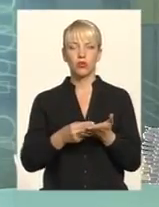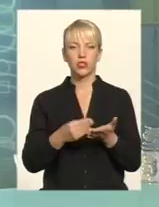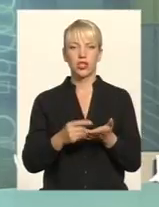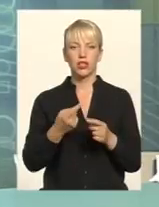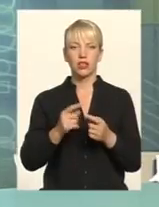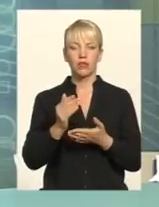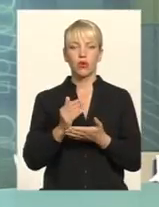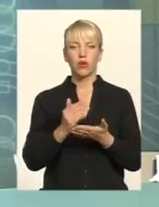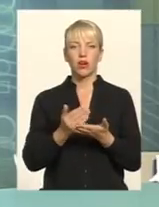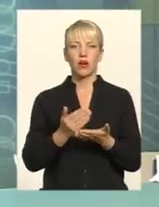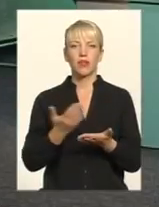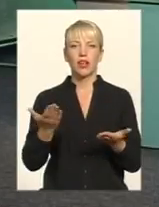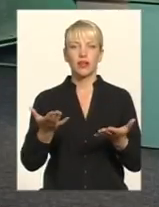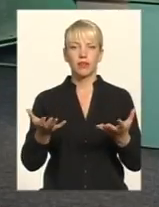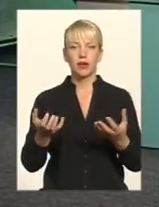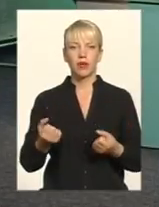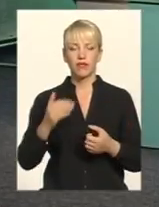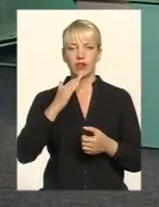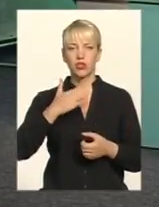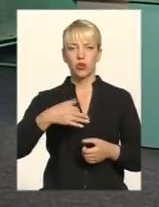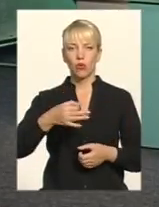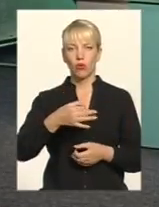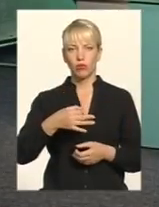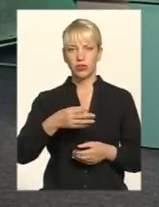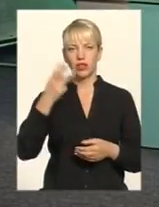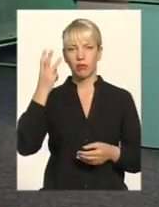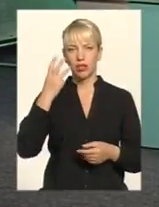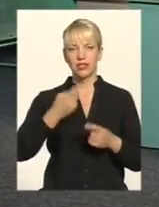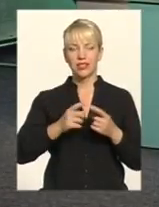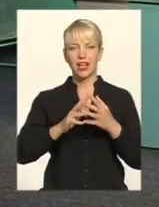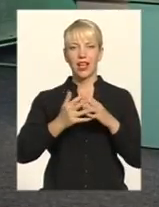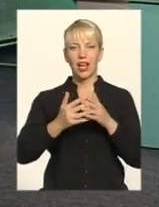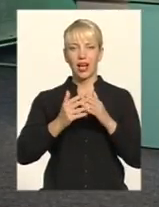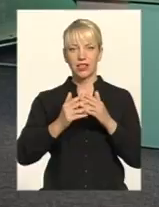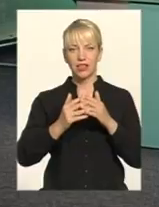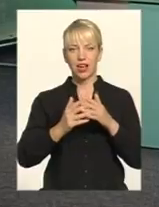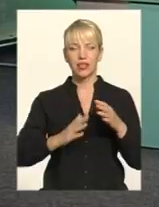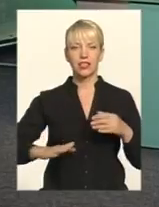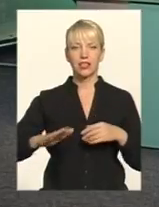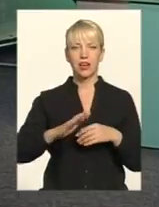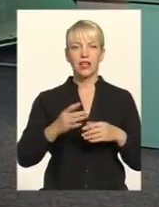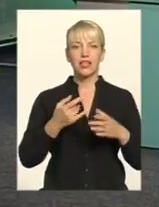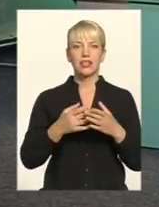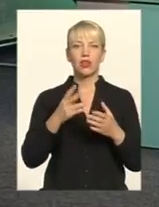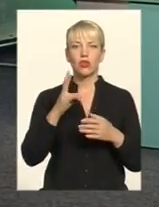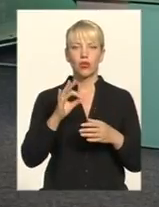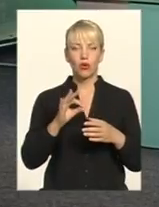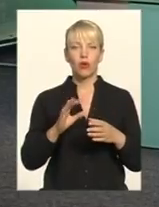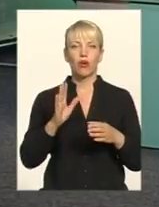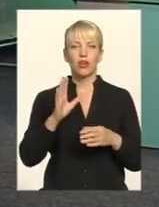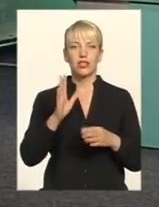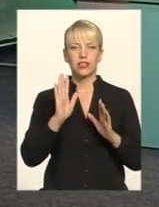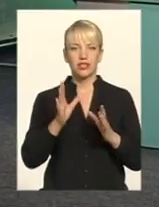приймаються в області. Хмельниччина – аграрний край. Разом з тим, бути сировинним придатком – це економічно